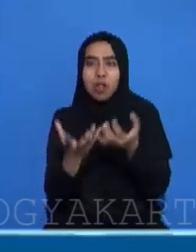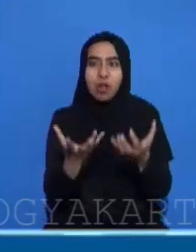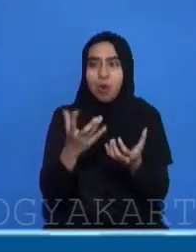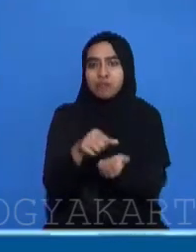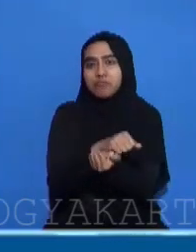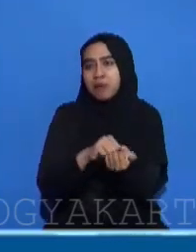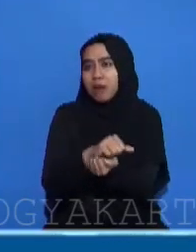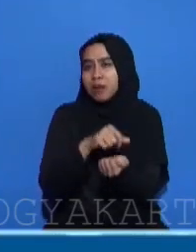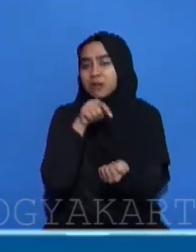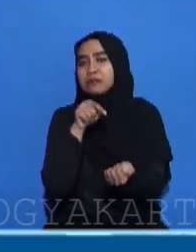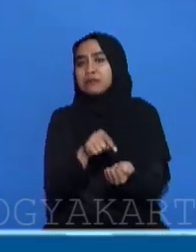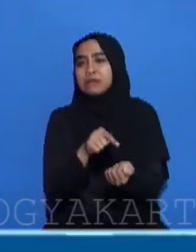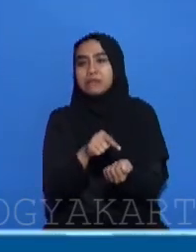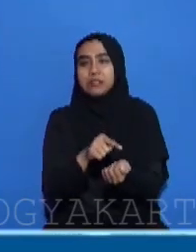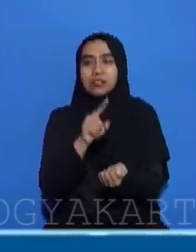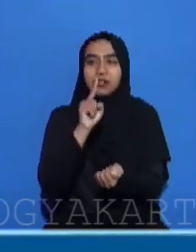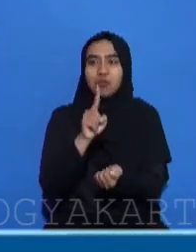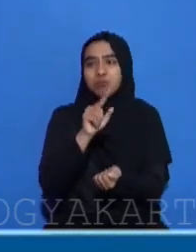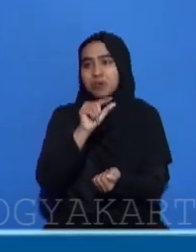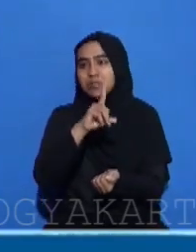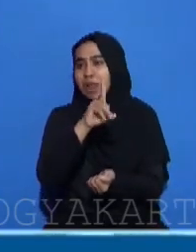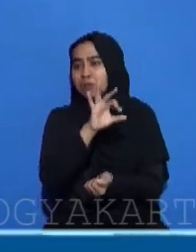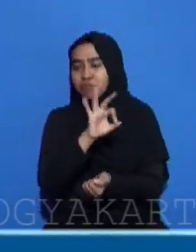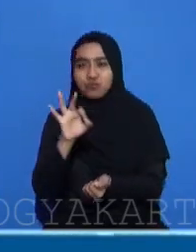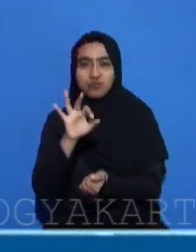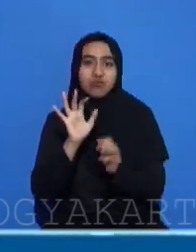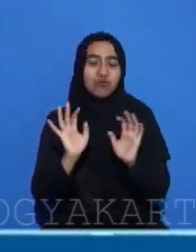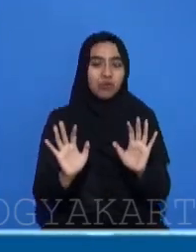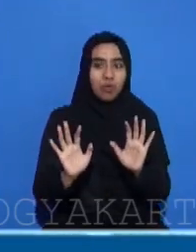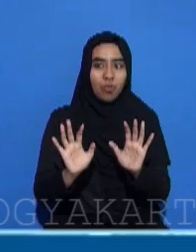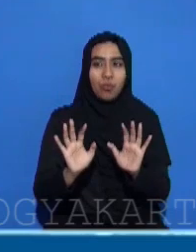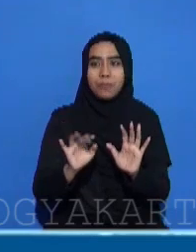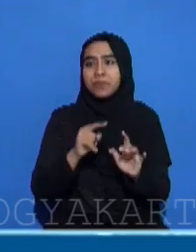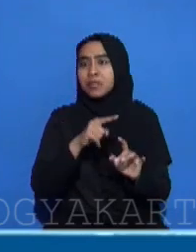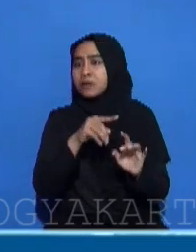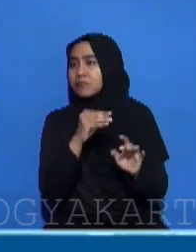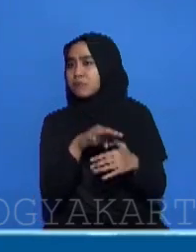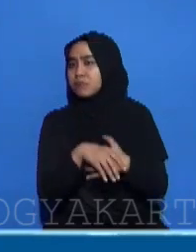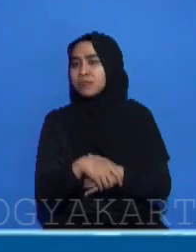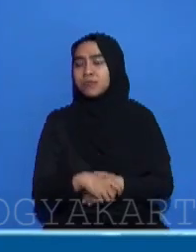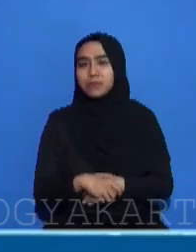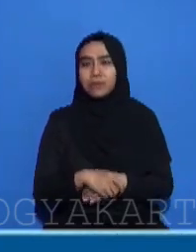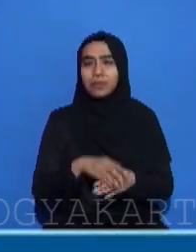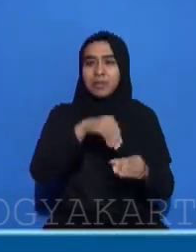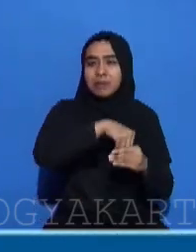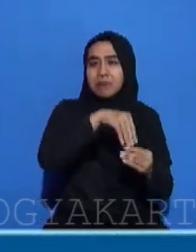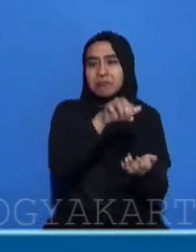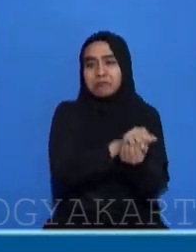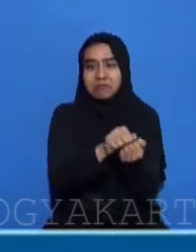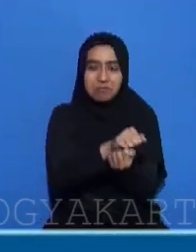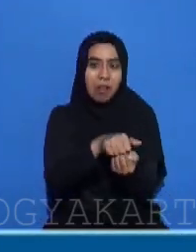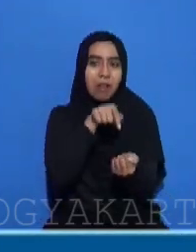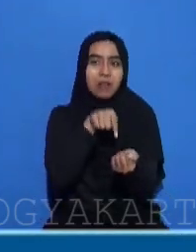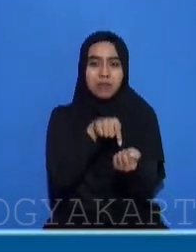sate Rp1.100. Mboten namung ing laladan Ngayogyakarta kemawon pakan menika dipun sate, ananging ugi